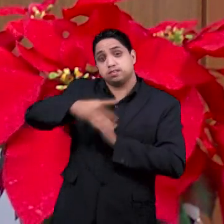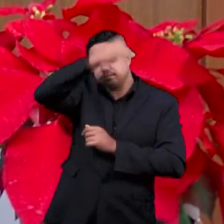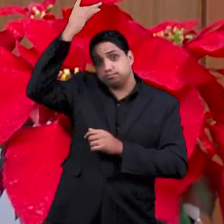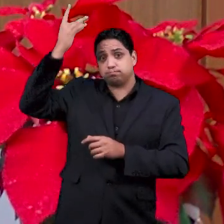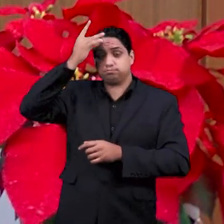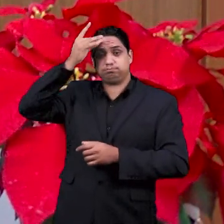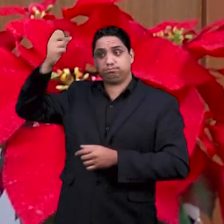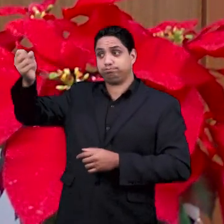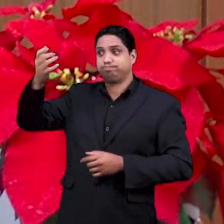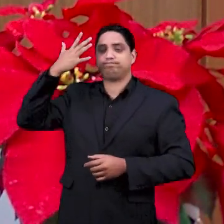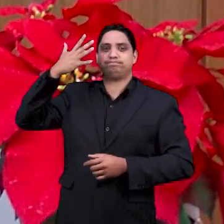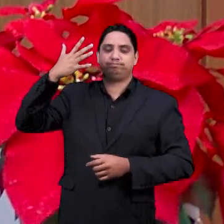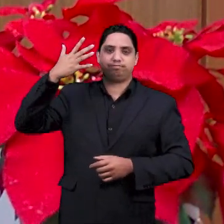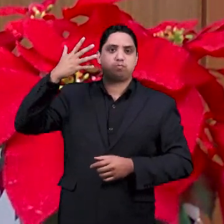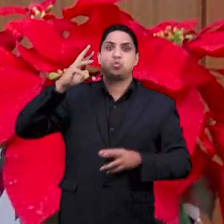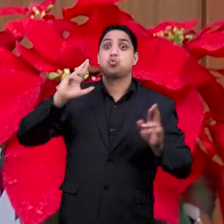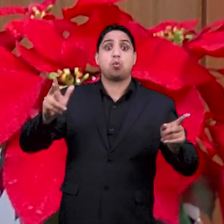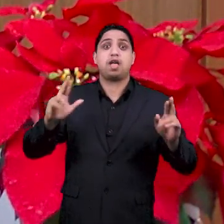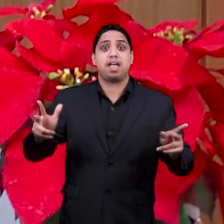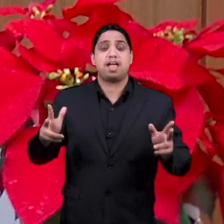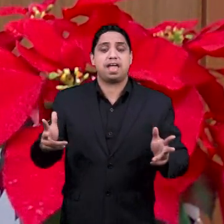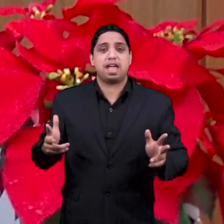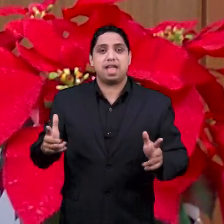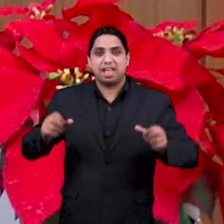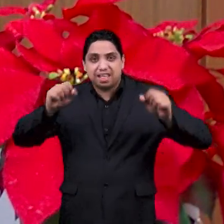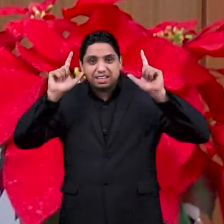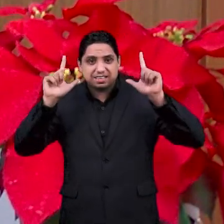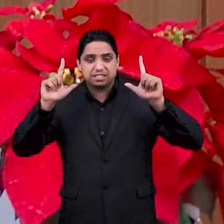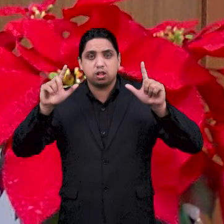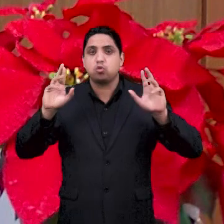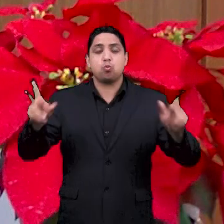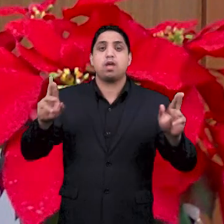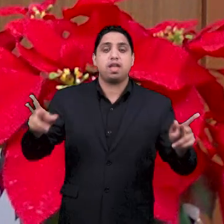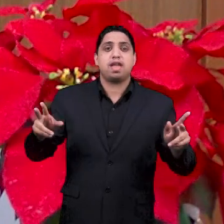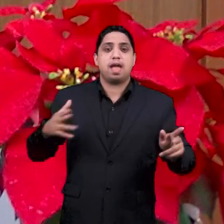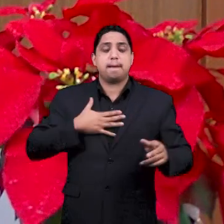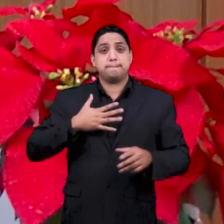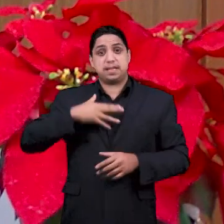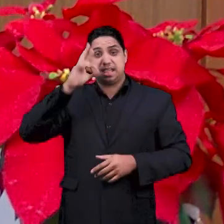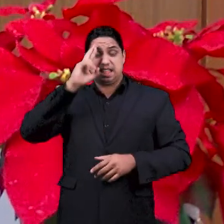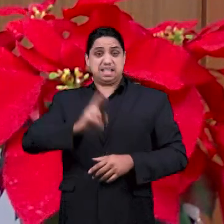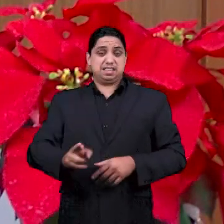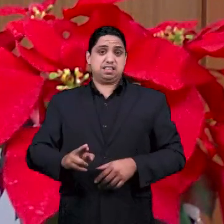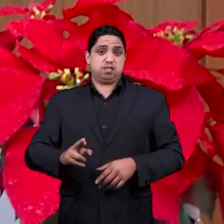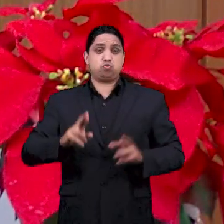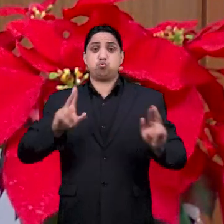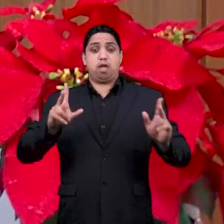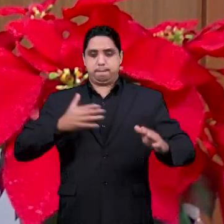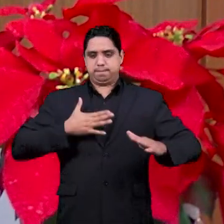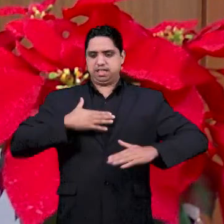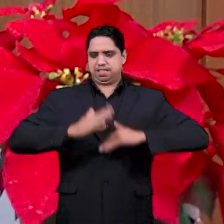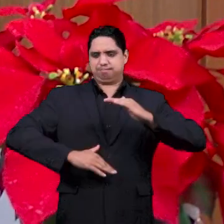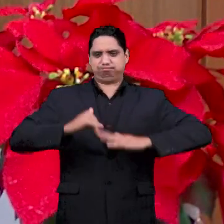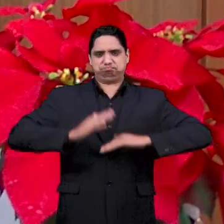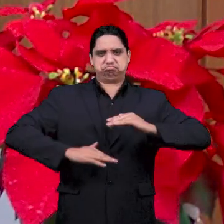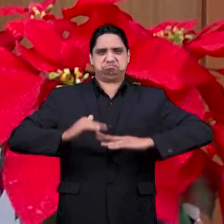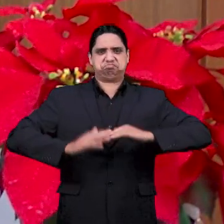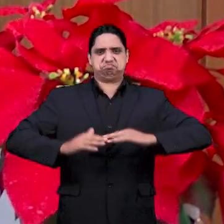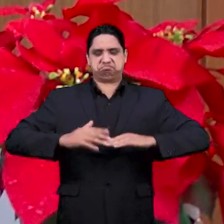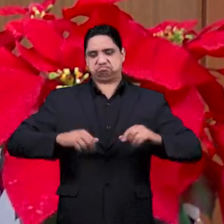доктрина, которую открывает Дух Святой. Не какое-то самовыставление или мой разум, или